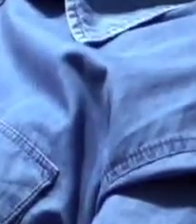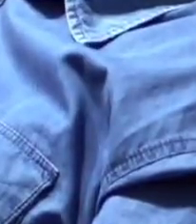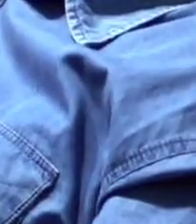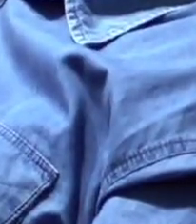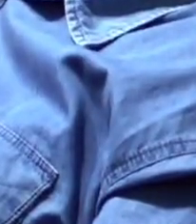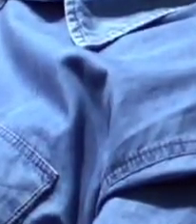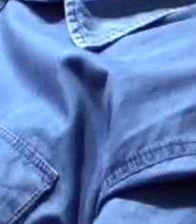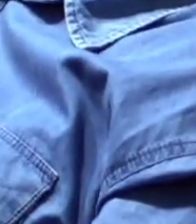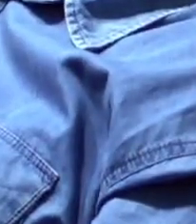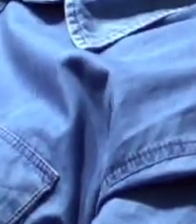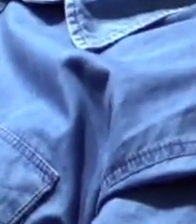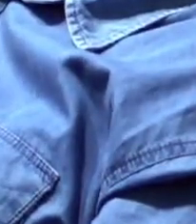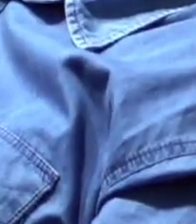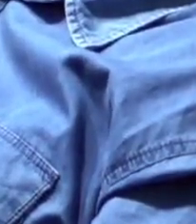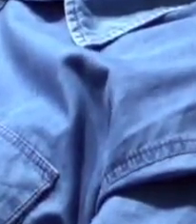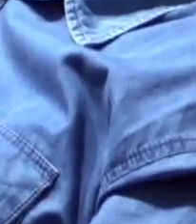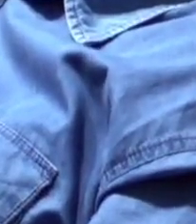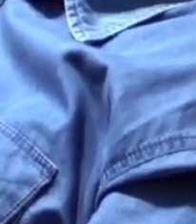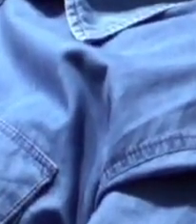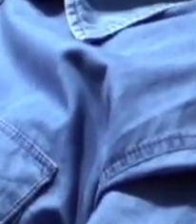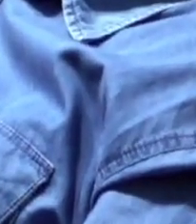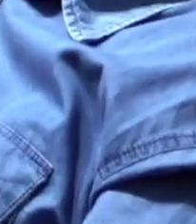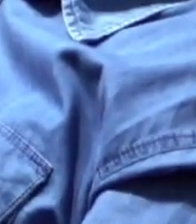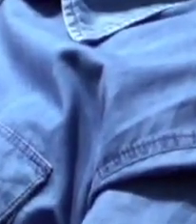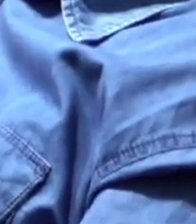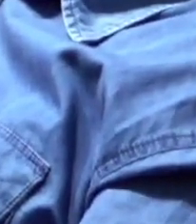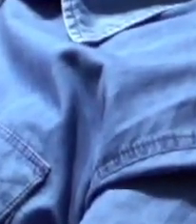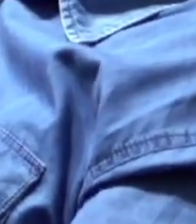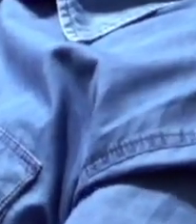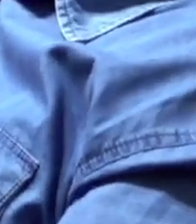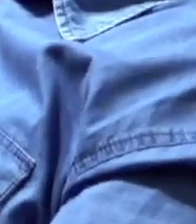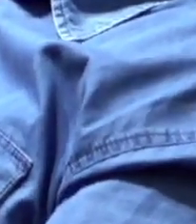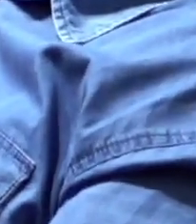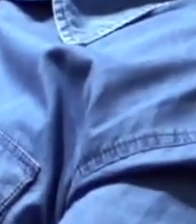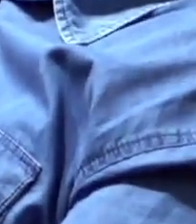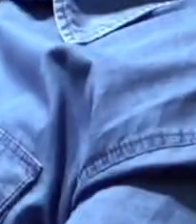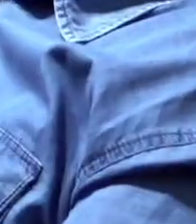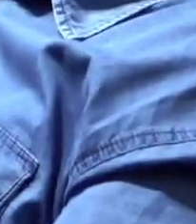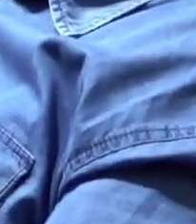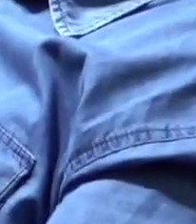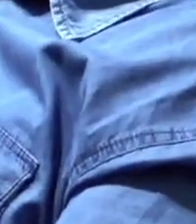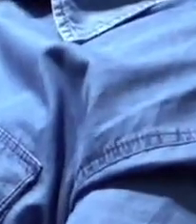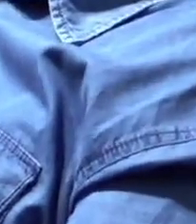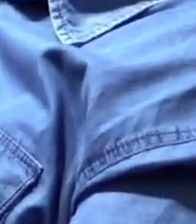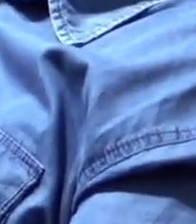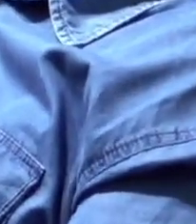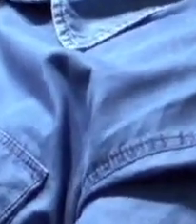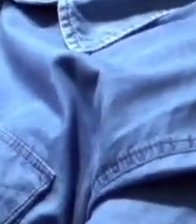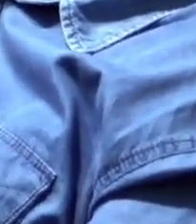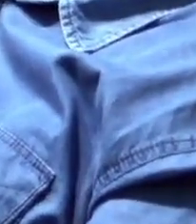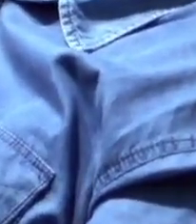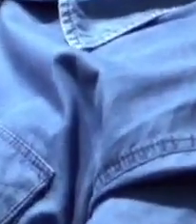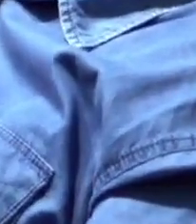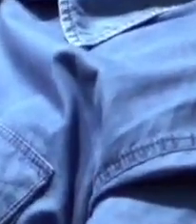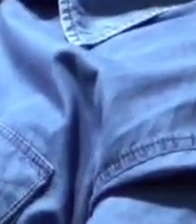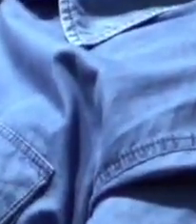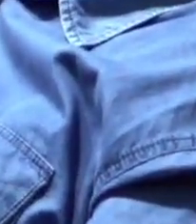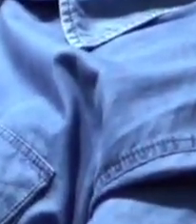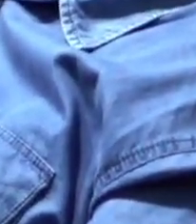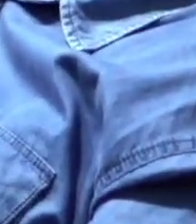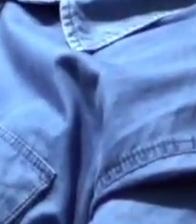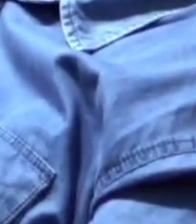Good. Yes, how are you? I'm good. Umekaa kama Gen Z sana kabisa leo. Huko na jina inaitwa Spox.